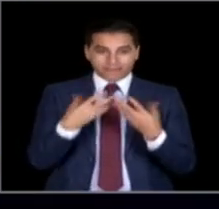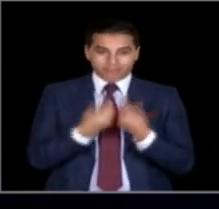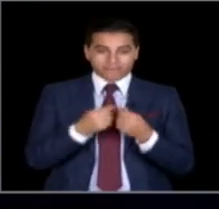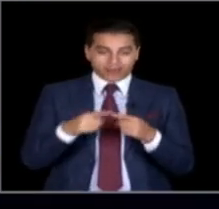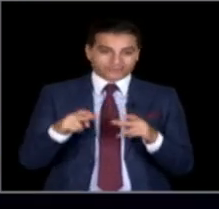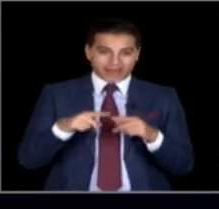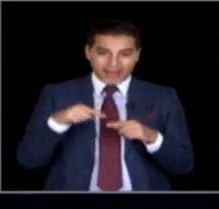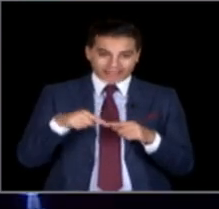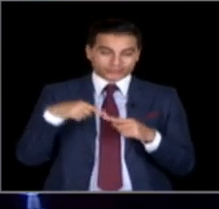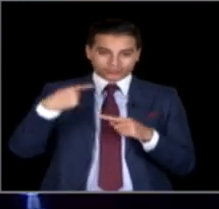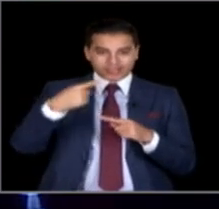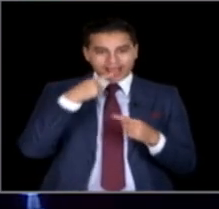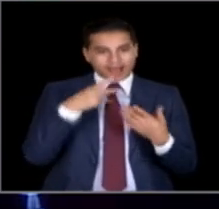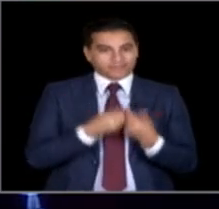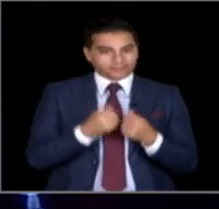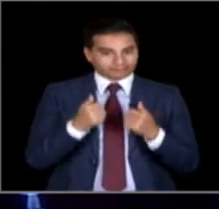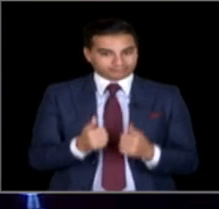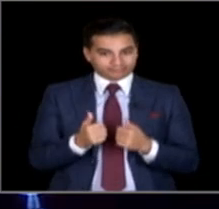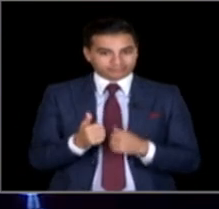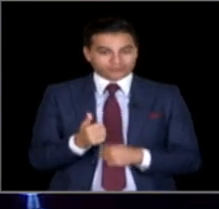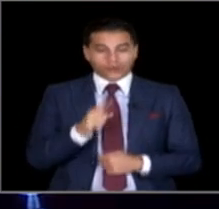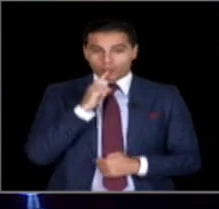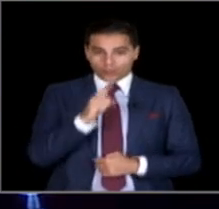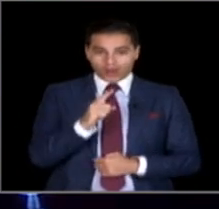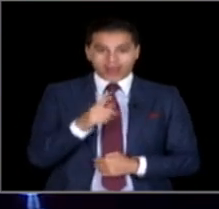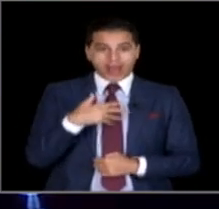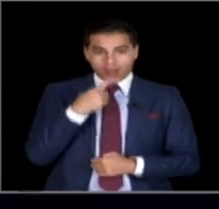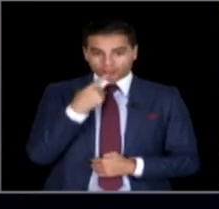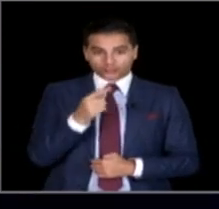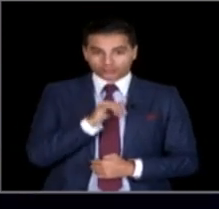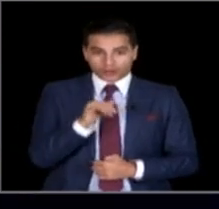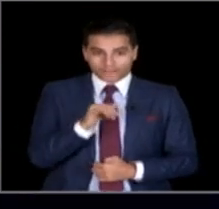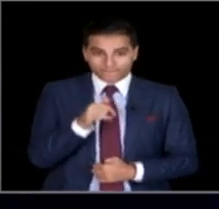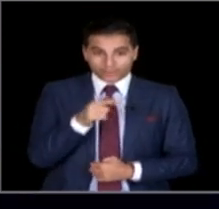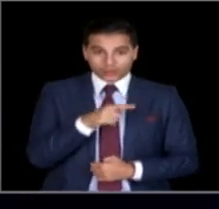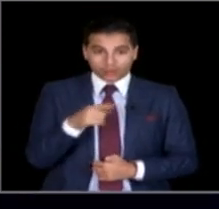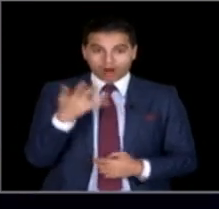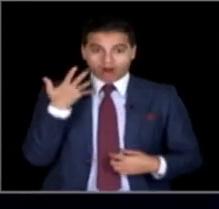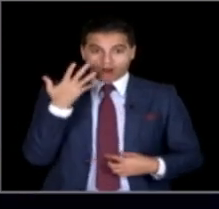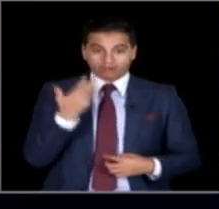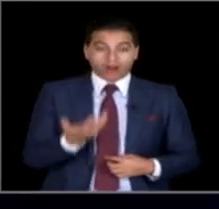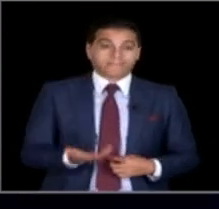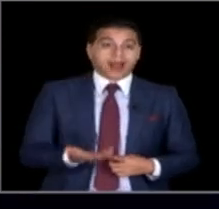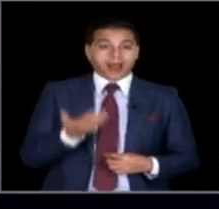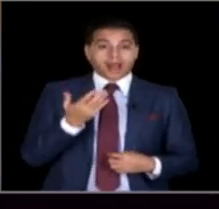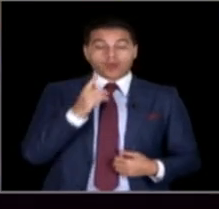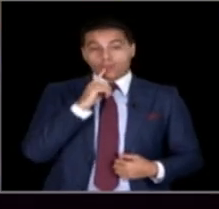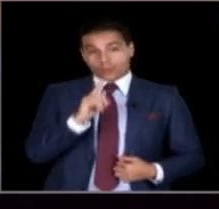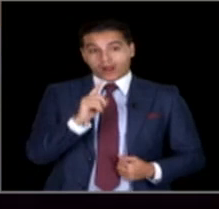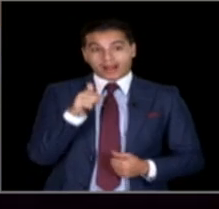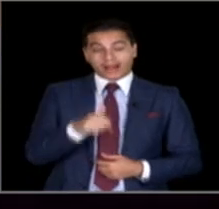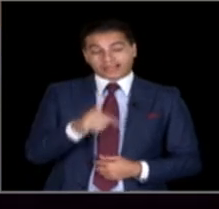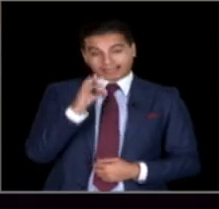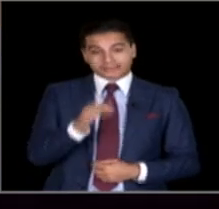بعض في الحلقة دي والحلقات اللي جاية إن شاء الله. ولكن عايز أقول لكم انتوا جبتوا اعلى سكور في التصفيات، ولكن